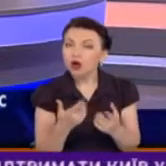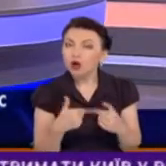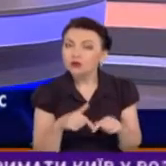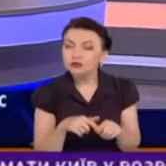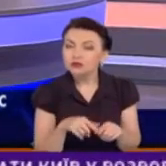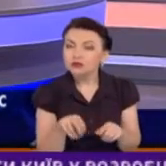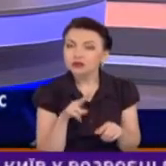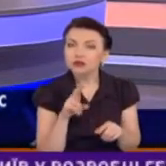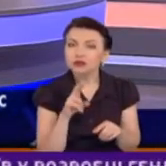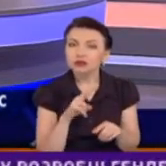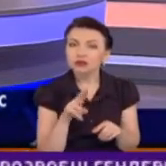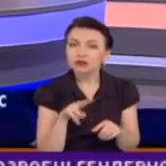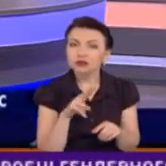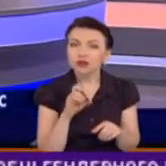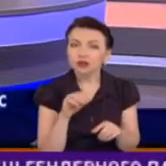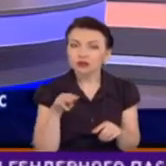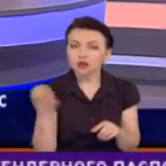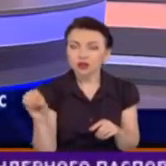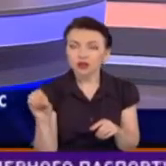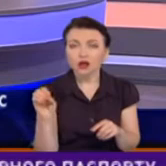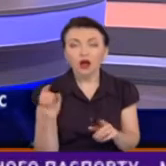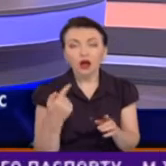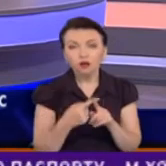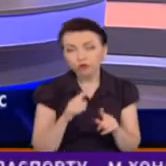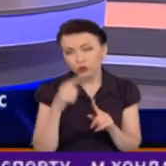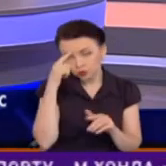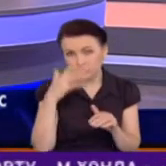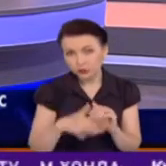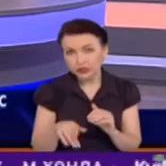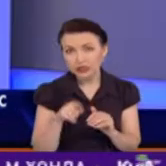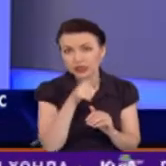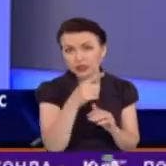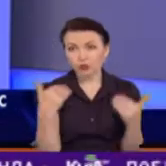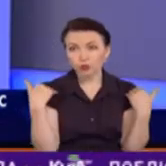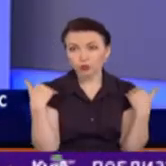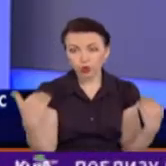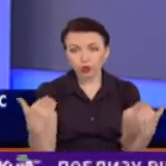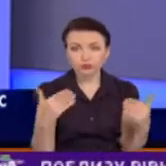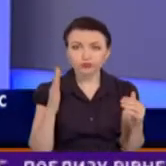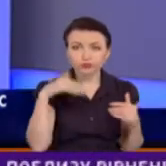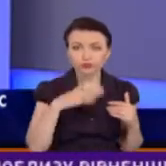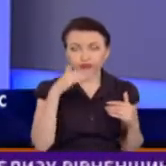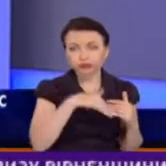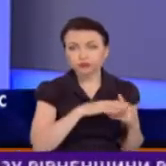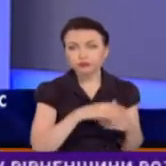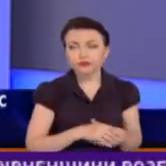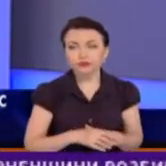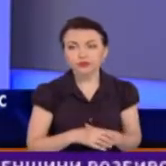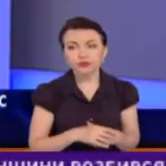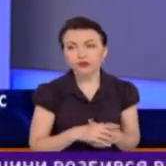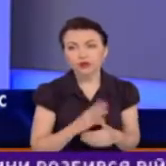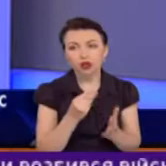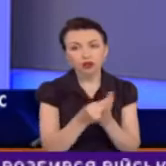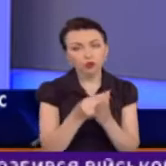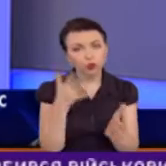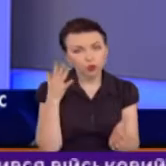організація? ДТЕК. ДТЕК. Зрозуміло, їхні потужності маневрові теплової станції, вони